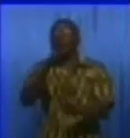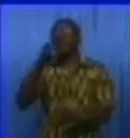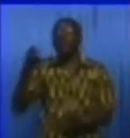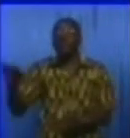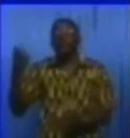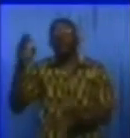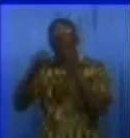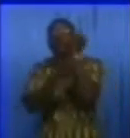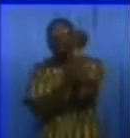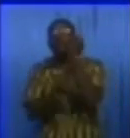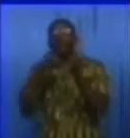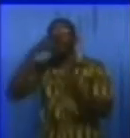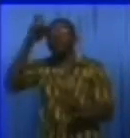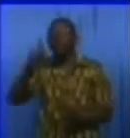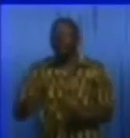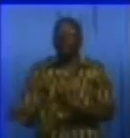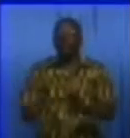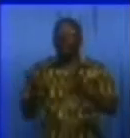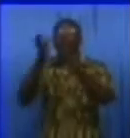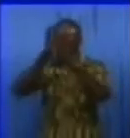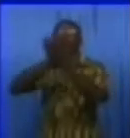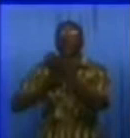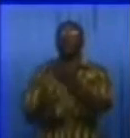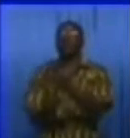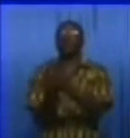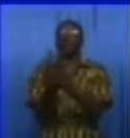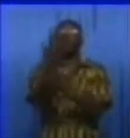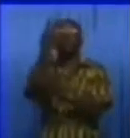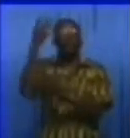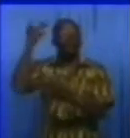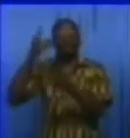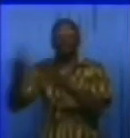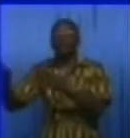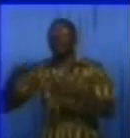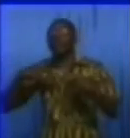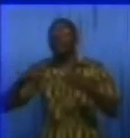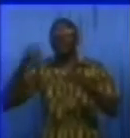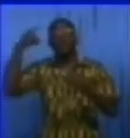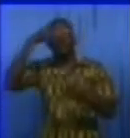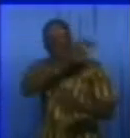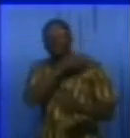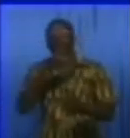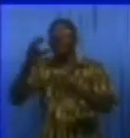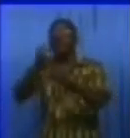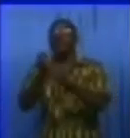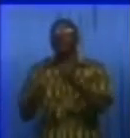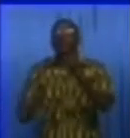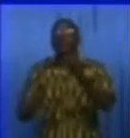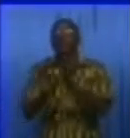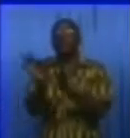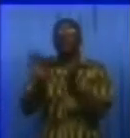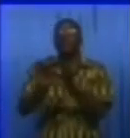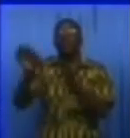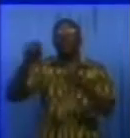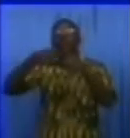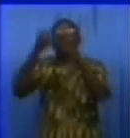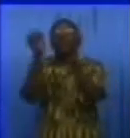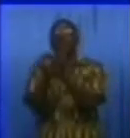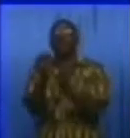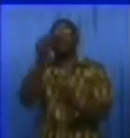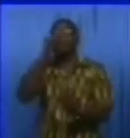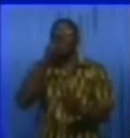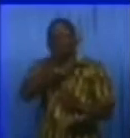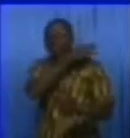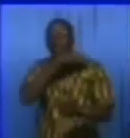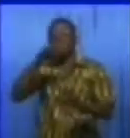Le pays doit en effet faire face à une croissance démographique forte qu'il faut prendre en compte dans des secteurs prioritaires comme la